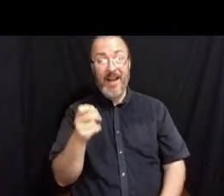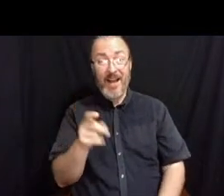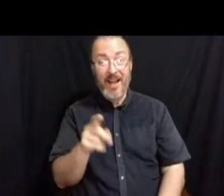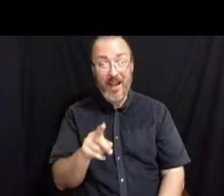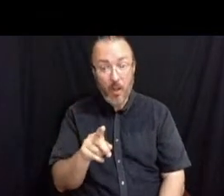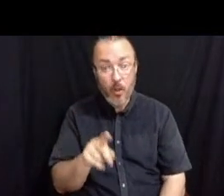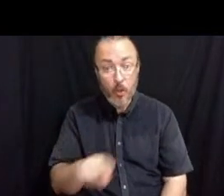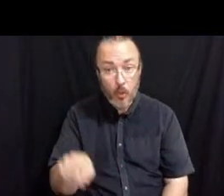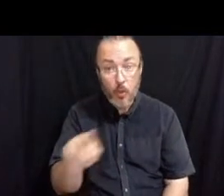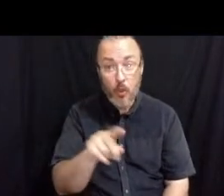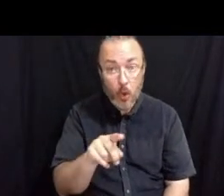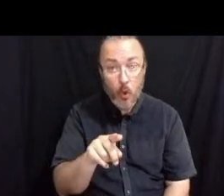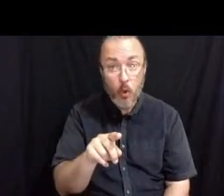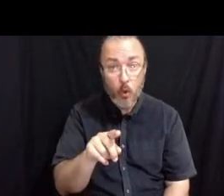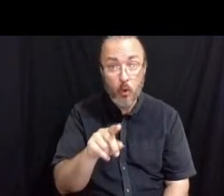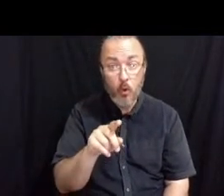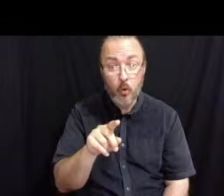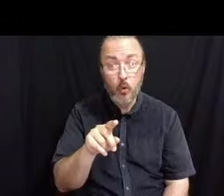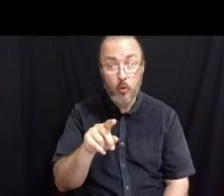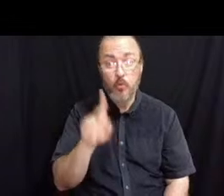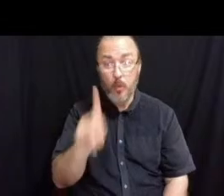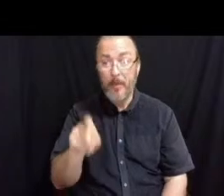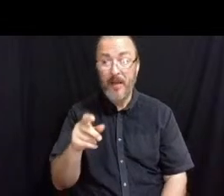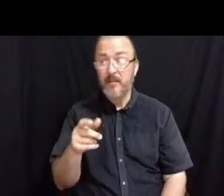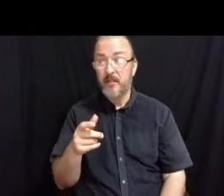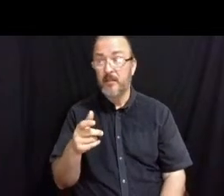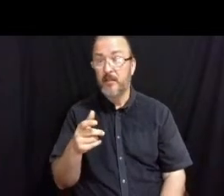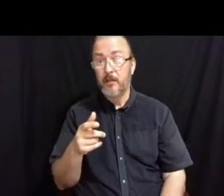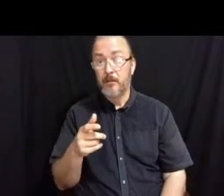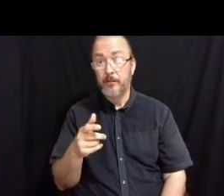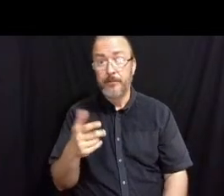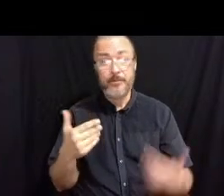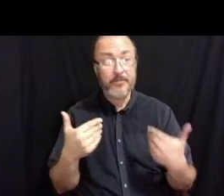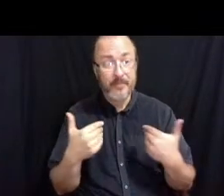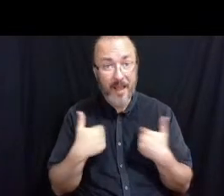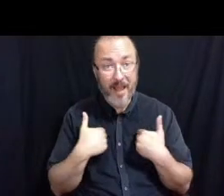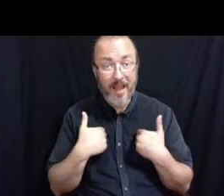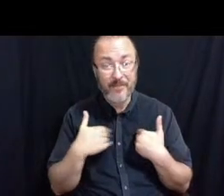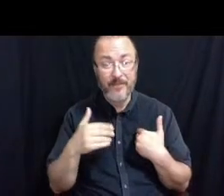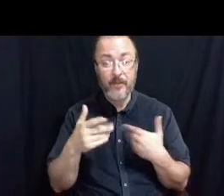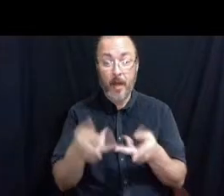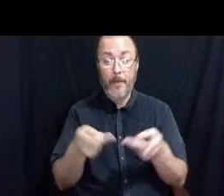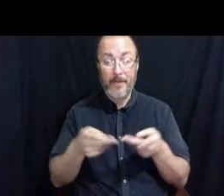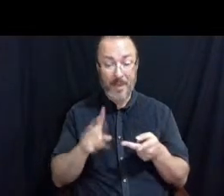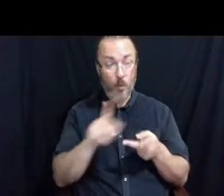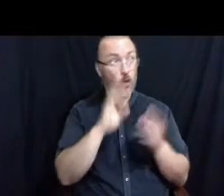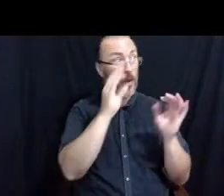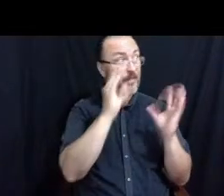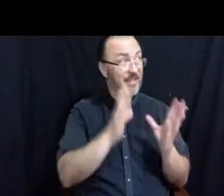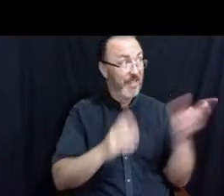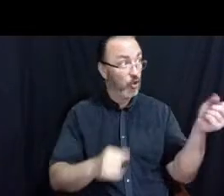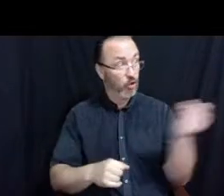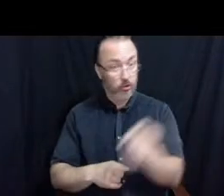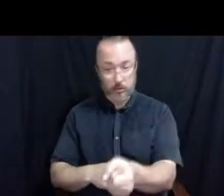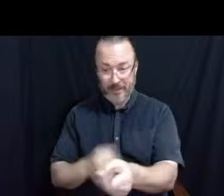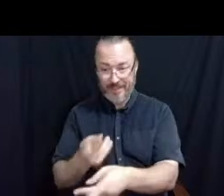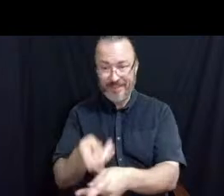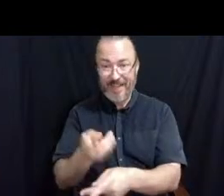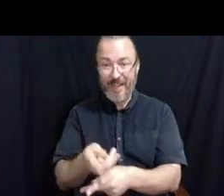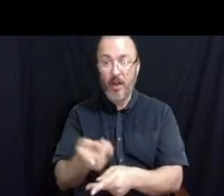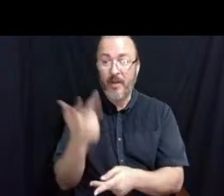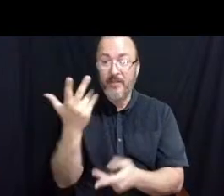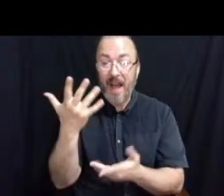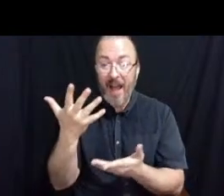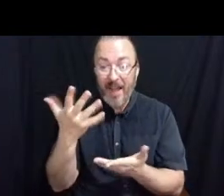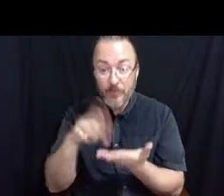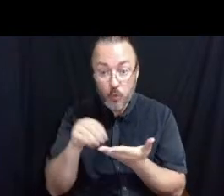Car il y a des situations extrêmes où on a peut-être besoin de faire en sorte qu'un enseignant